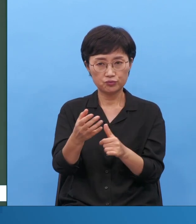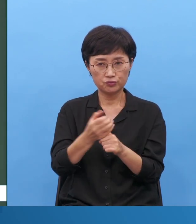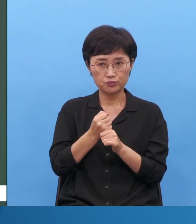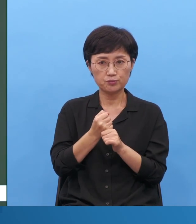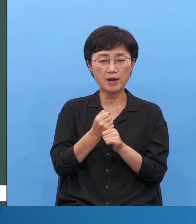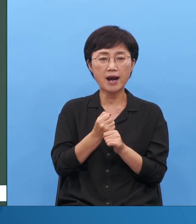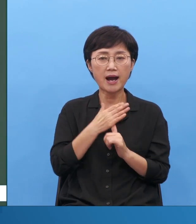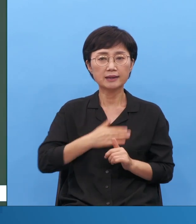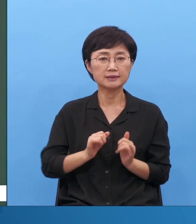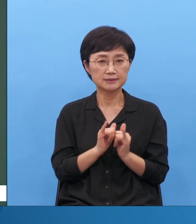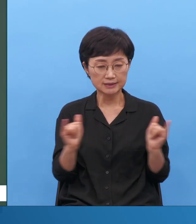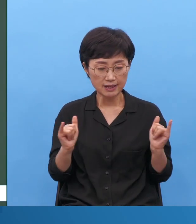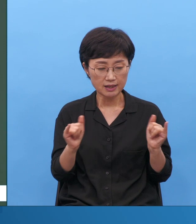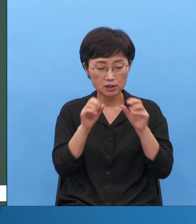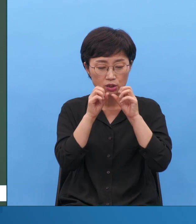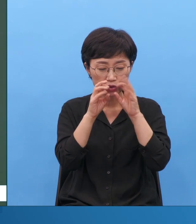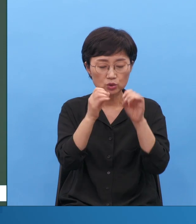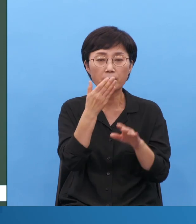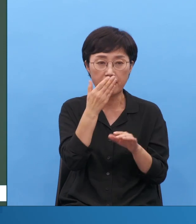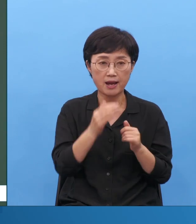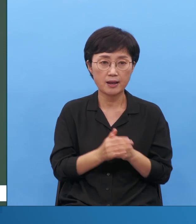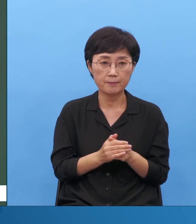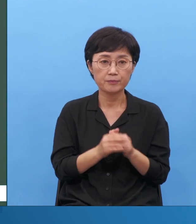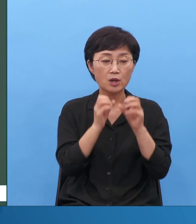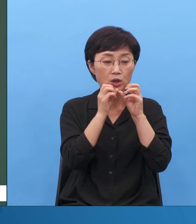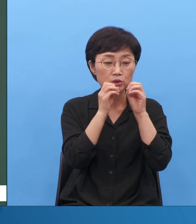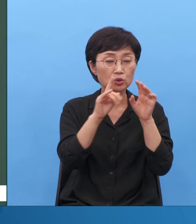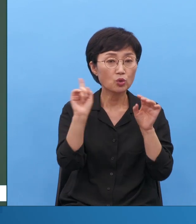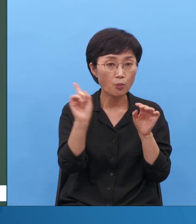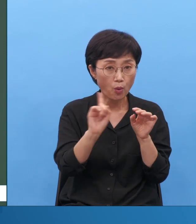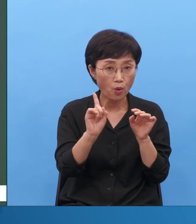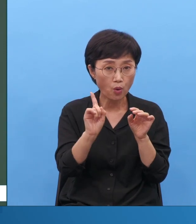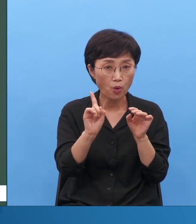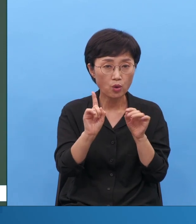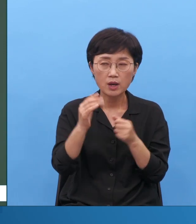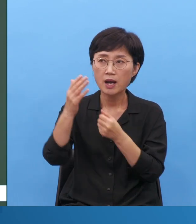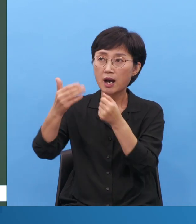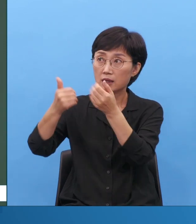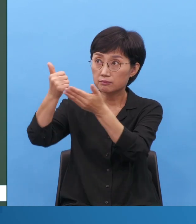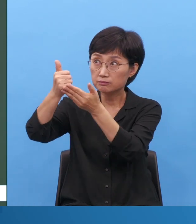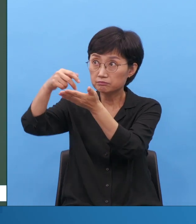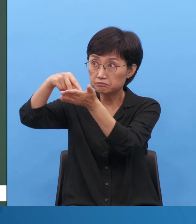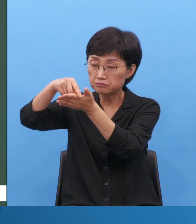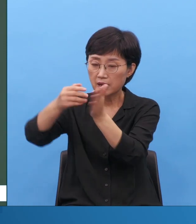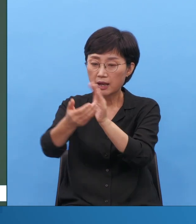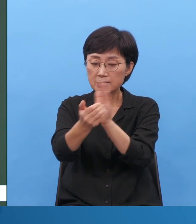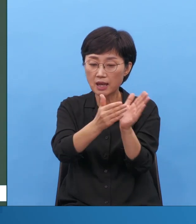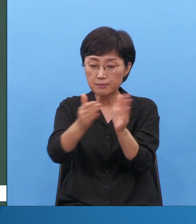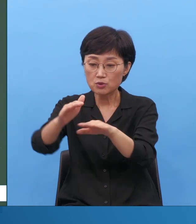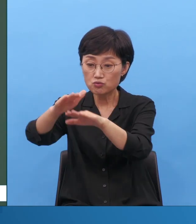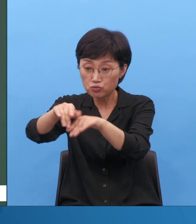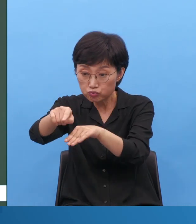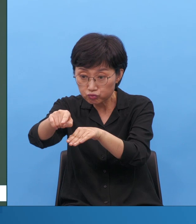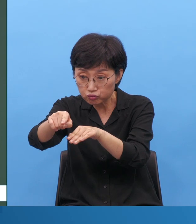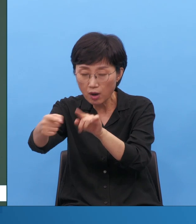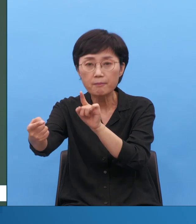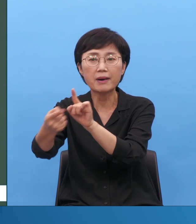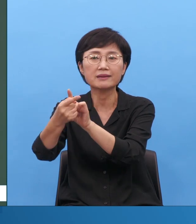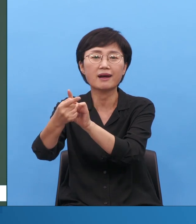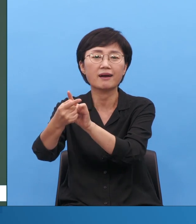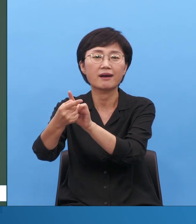있습니다. 전도는 하나님이 예비된 자를 붙이신다라고 생각해야 되거든요.